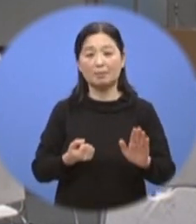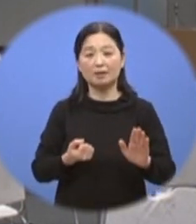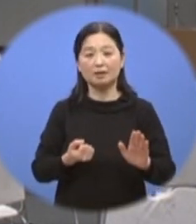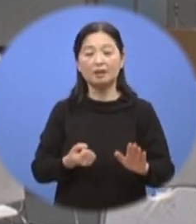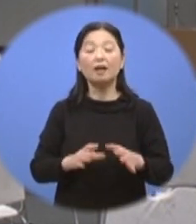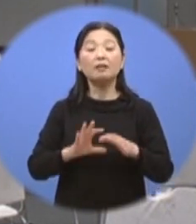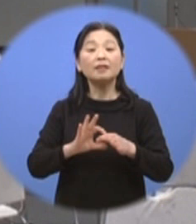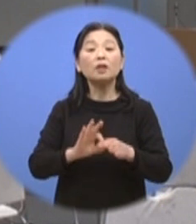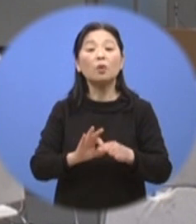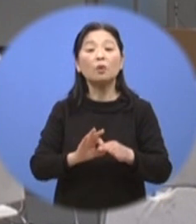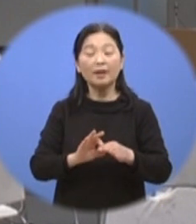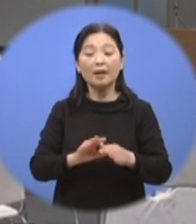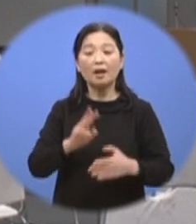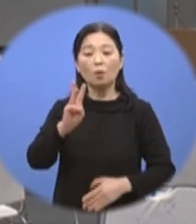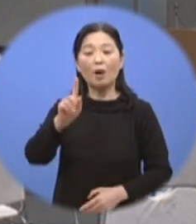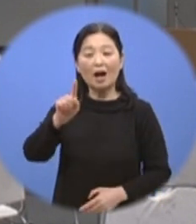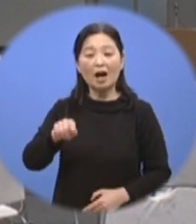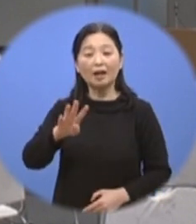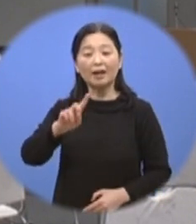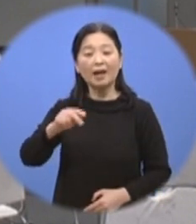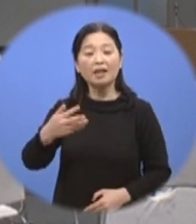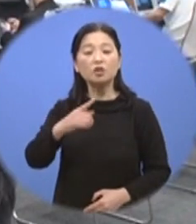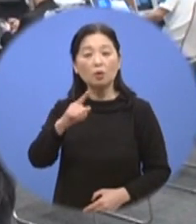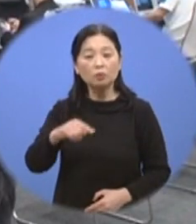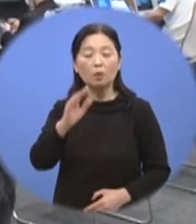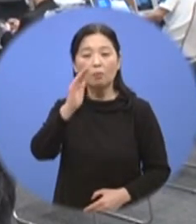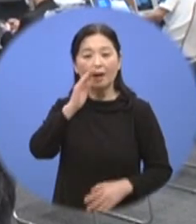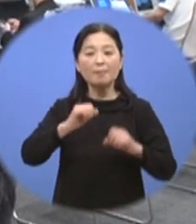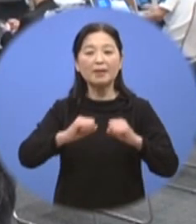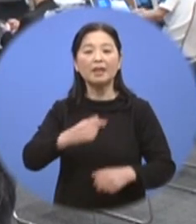でワーケーション和歌山で開催することになりました。